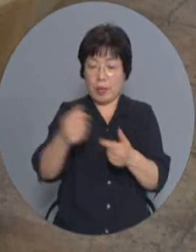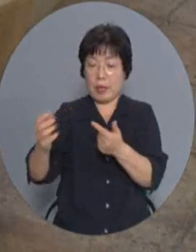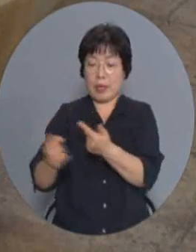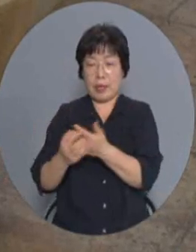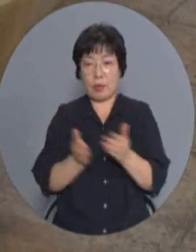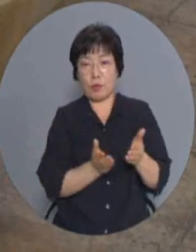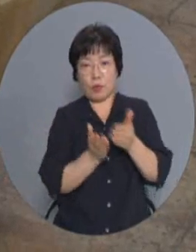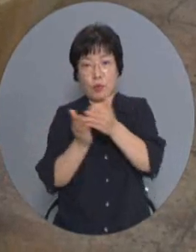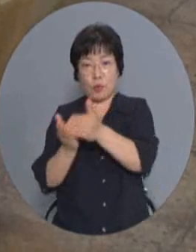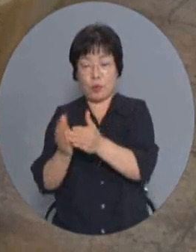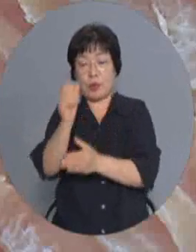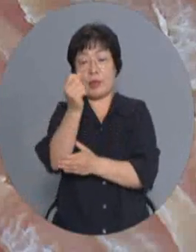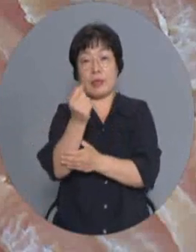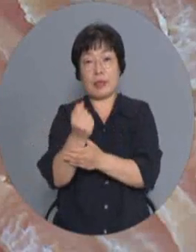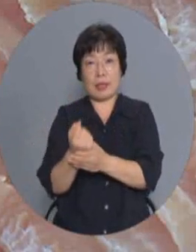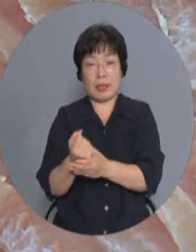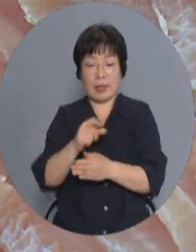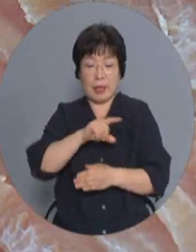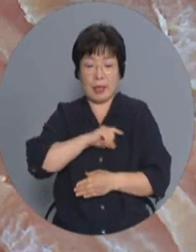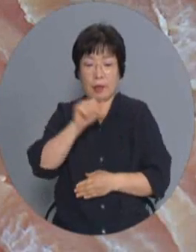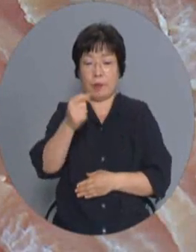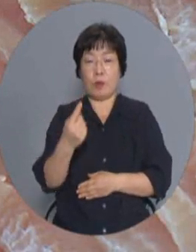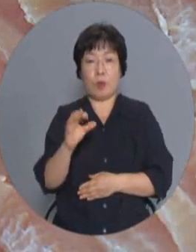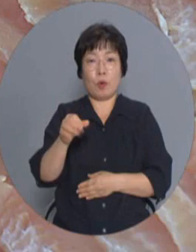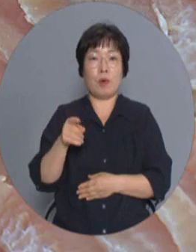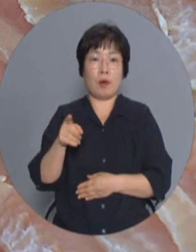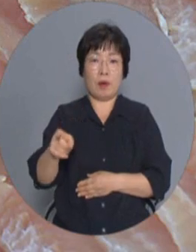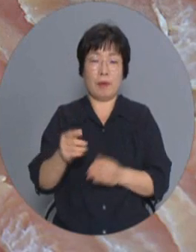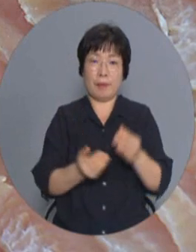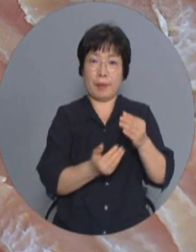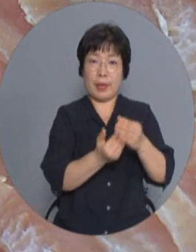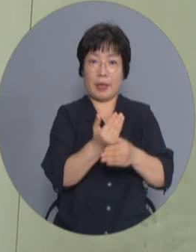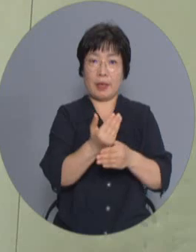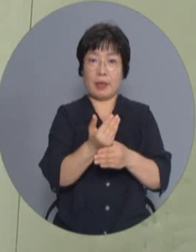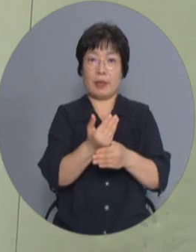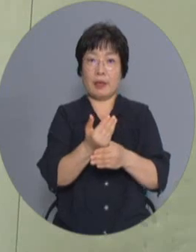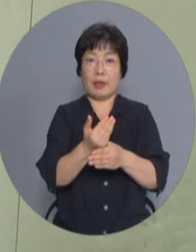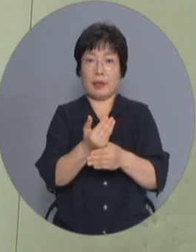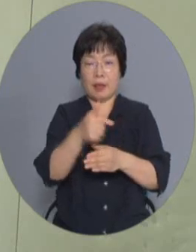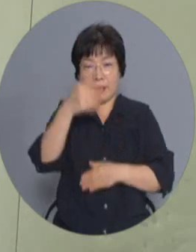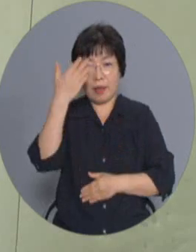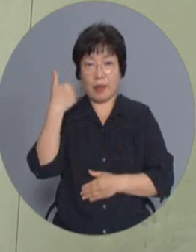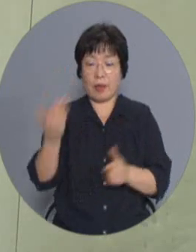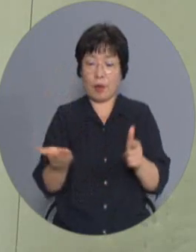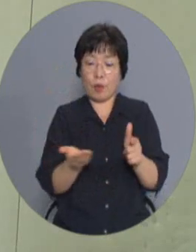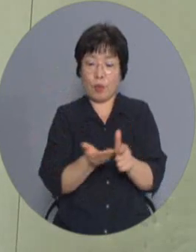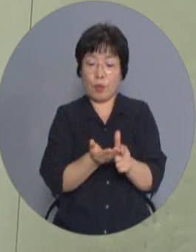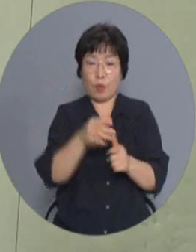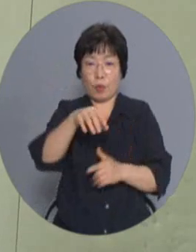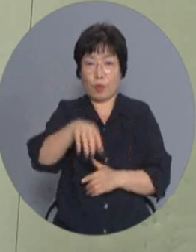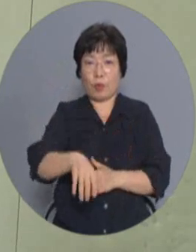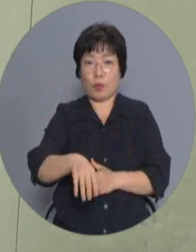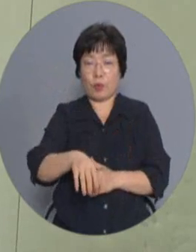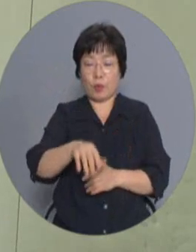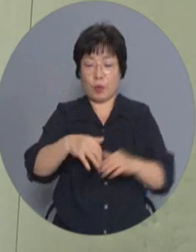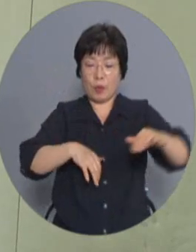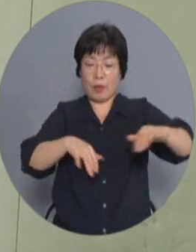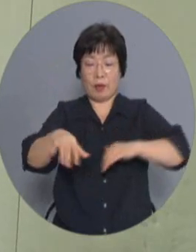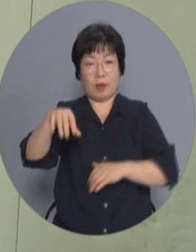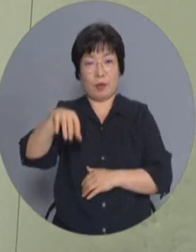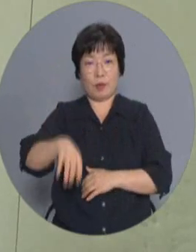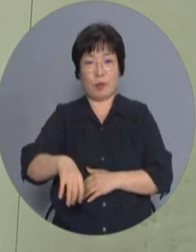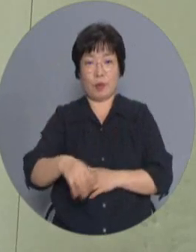영산포로 오는 사이 발효가 이뤄지며 삭힌 홍어가 탄생했습니다. 옛 영산포구가 있던 자리에 생긴 홍어의